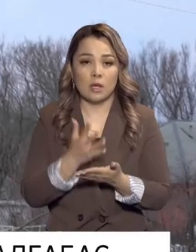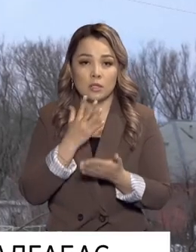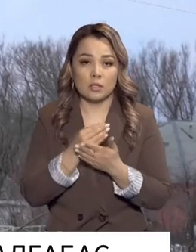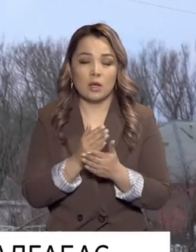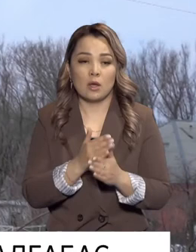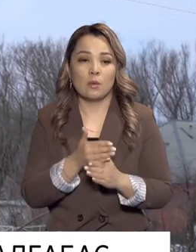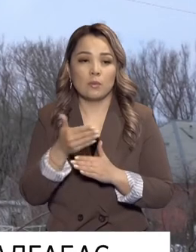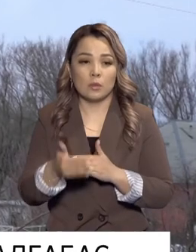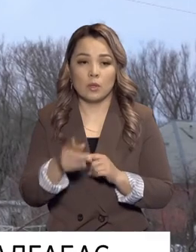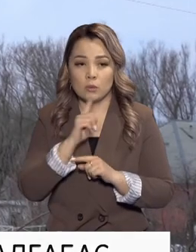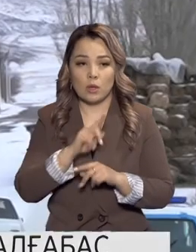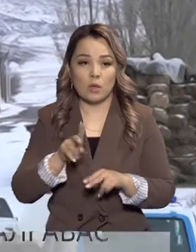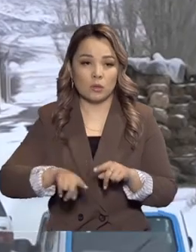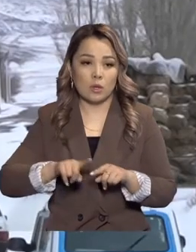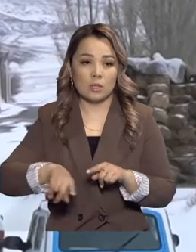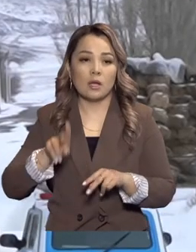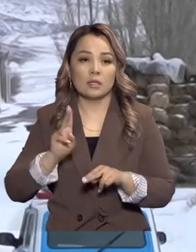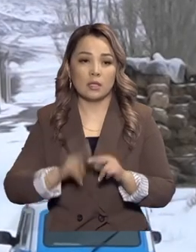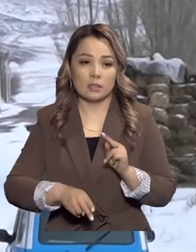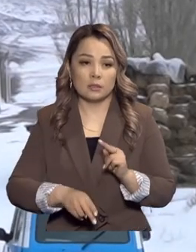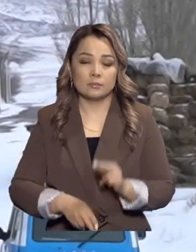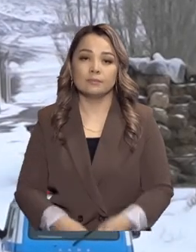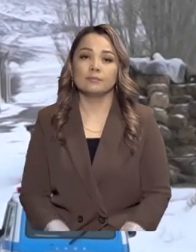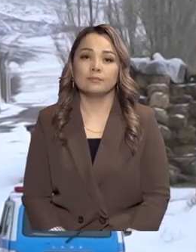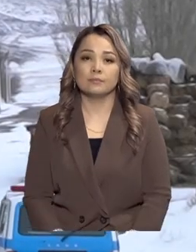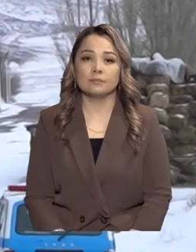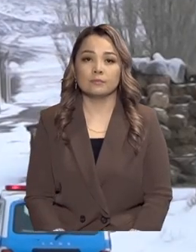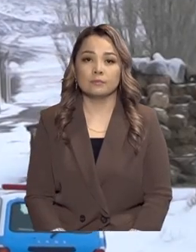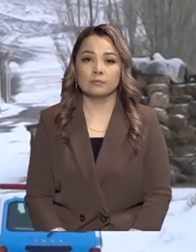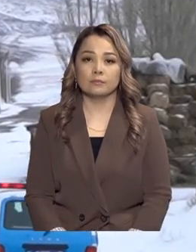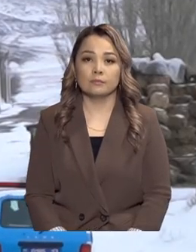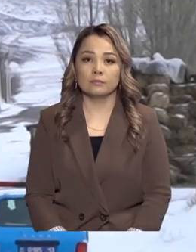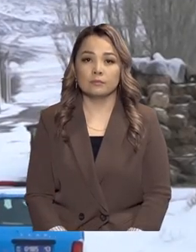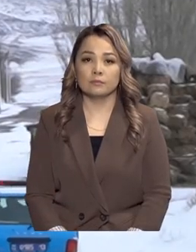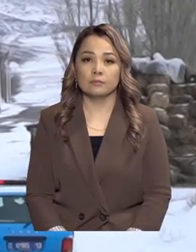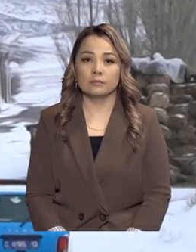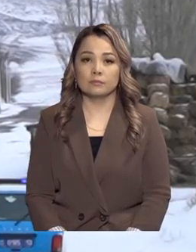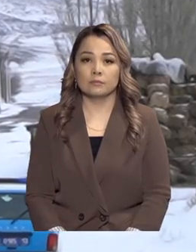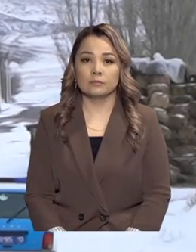кешіктірілмей аяқталады. Түркістан облысынан Ғани Қалмаханов, Нұрлан Нұрбек, Қазақстан ұлттық телеарнасы.